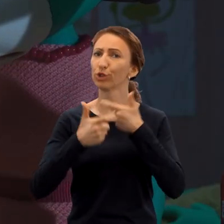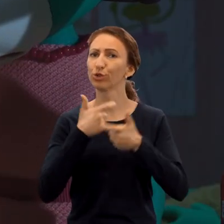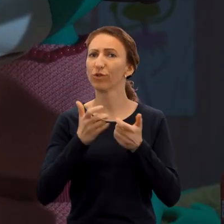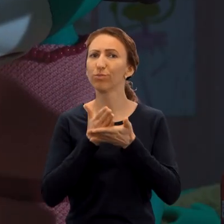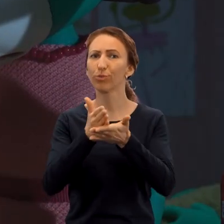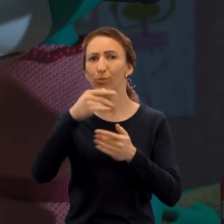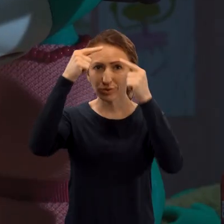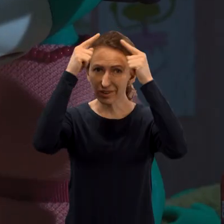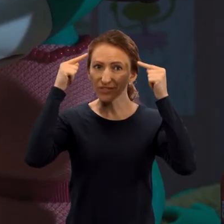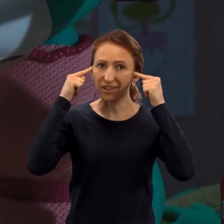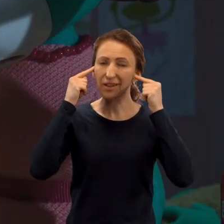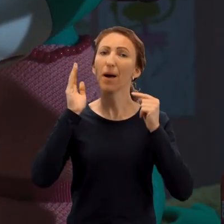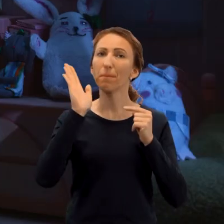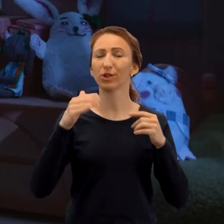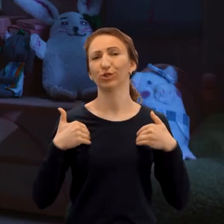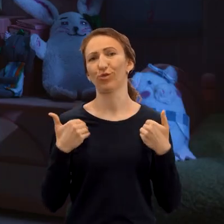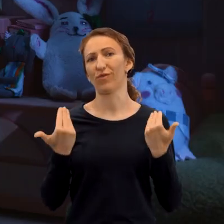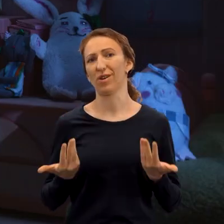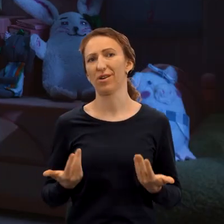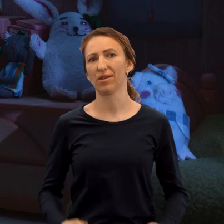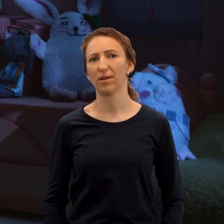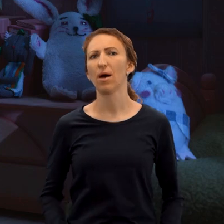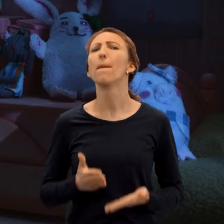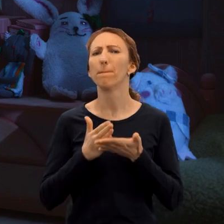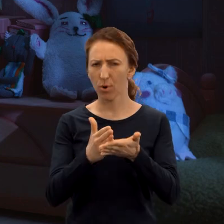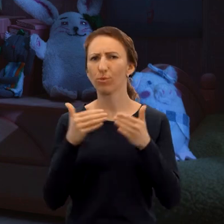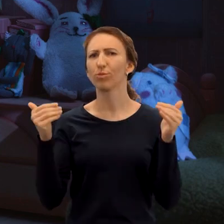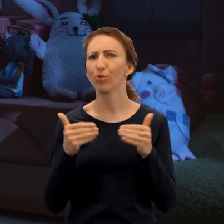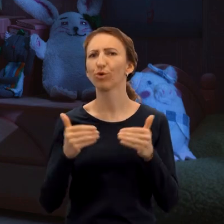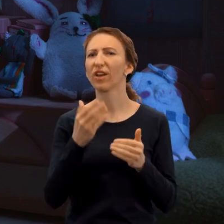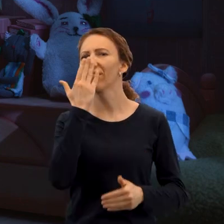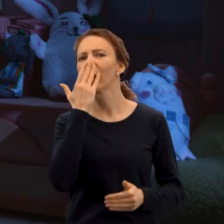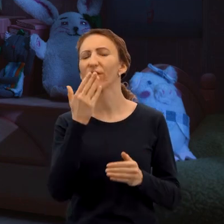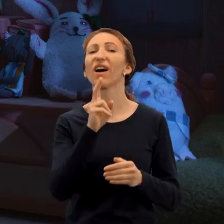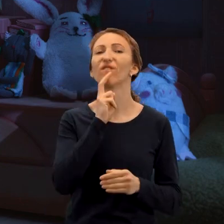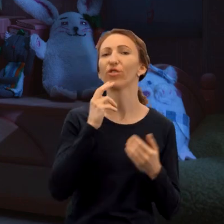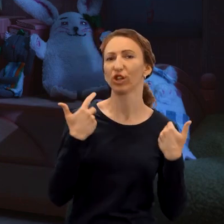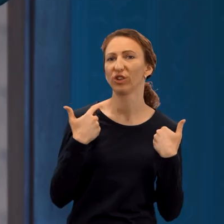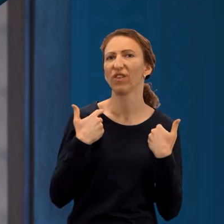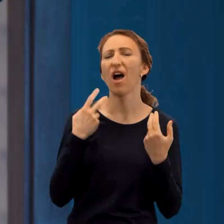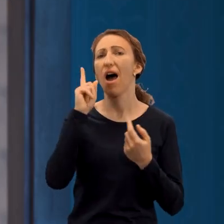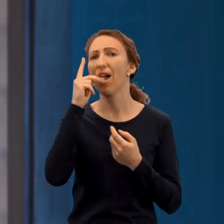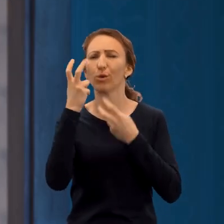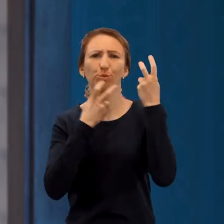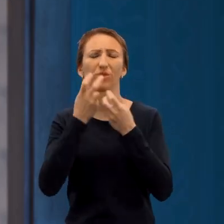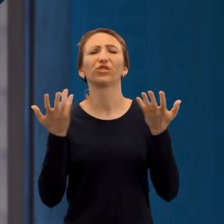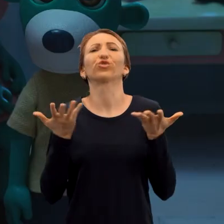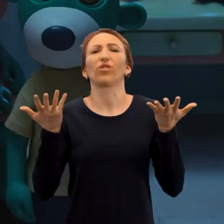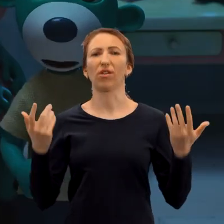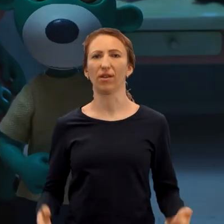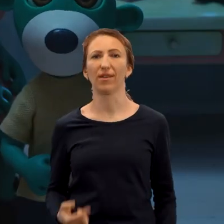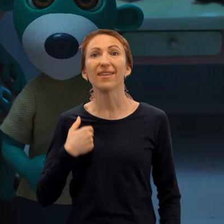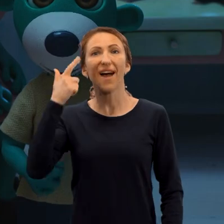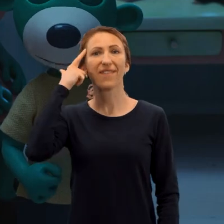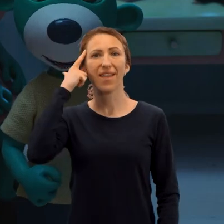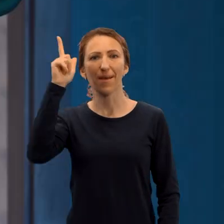zrobić, żeby od razu była zdrowa? Mogłaby pomóc tylko żywa woda z bajki. No, ale gdzie jej szukać?